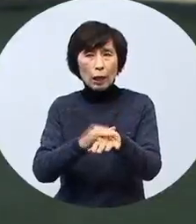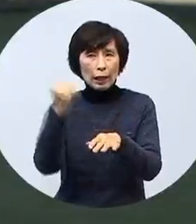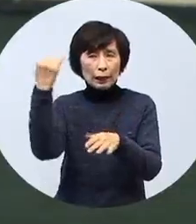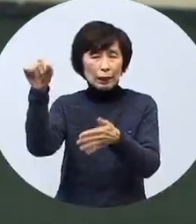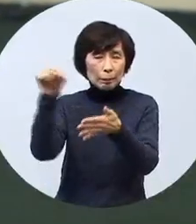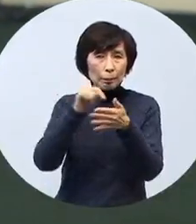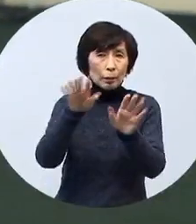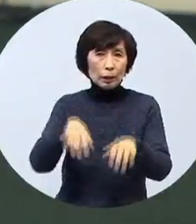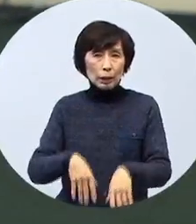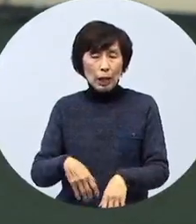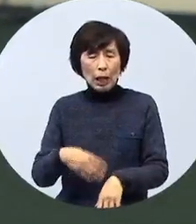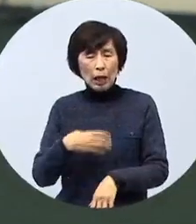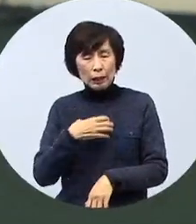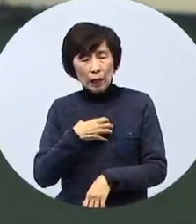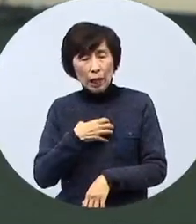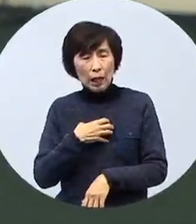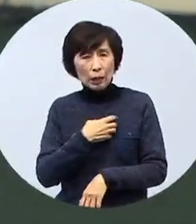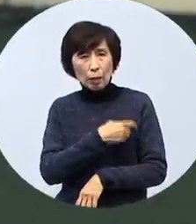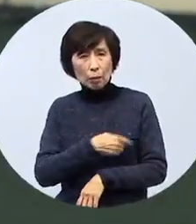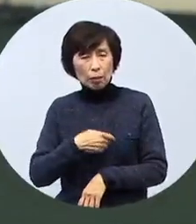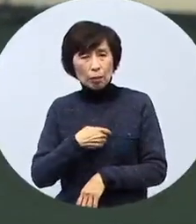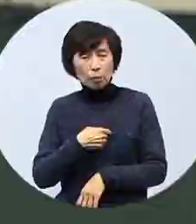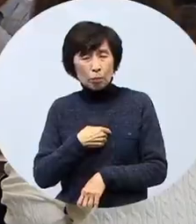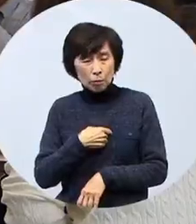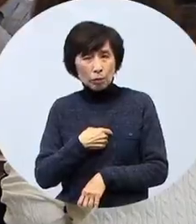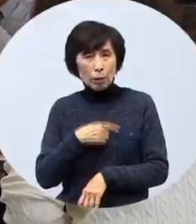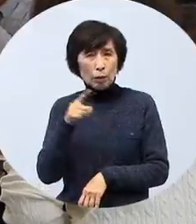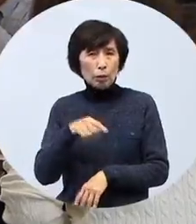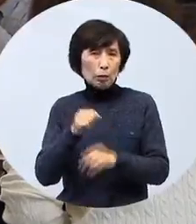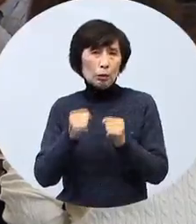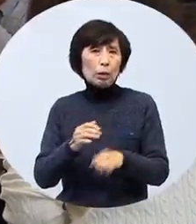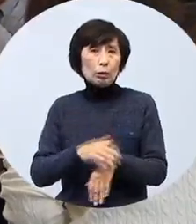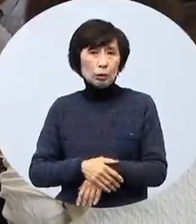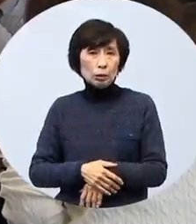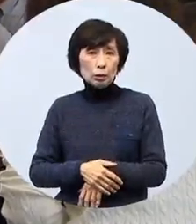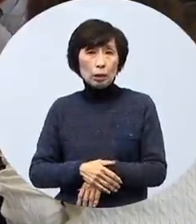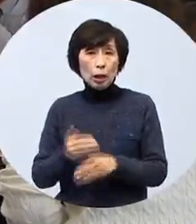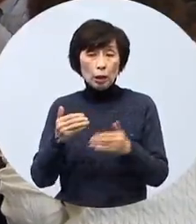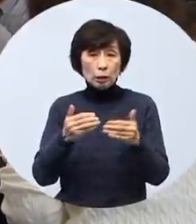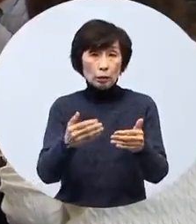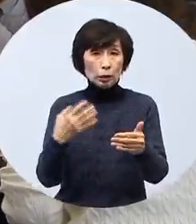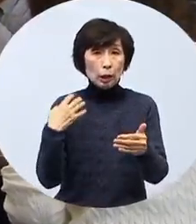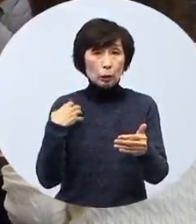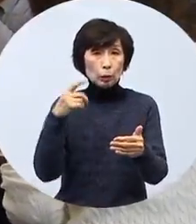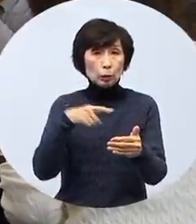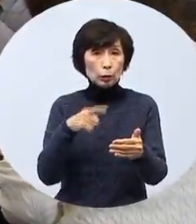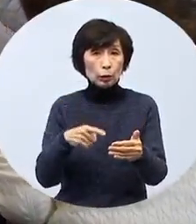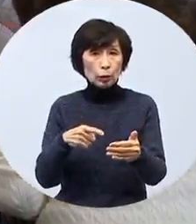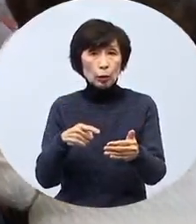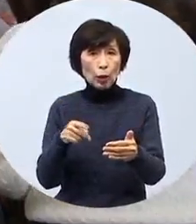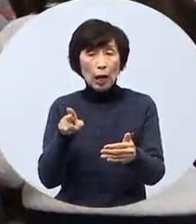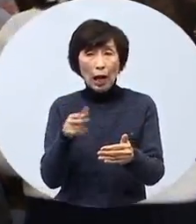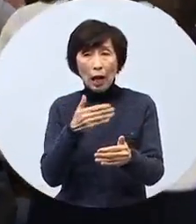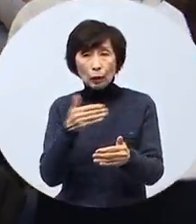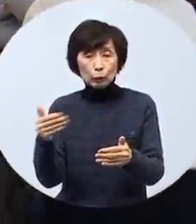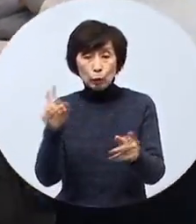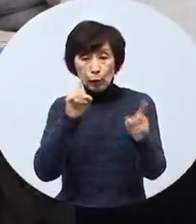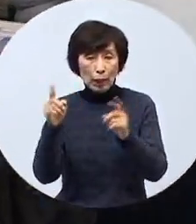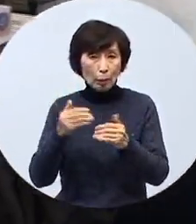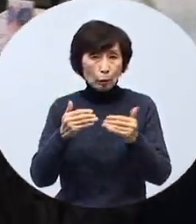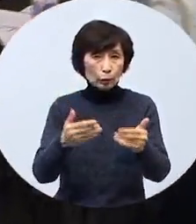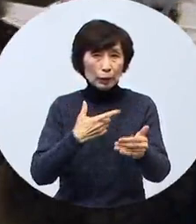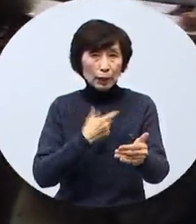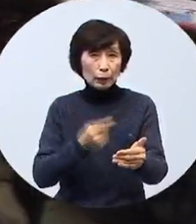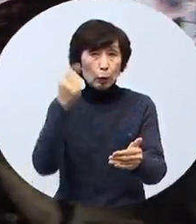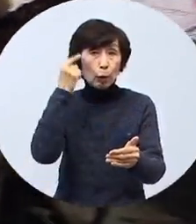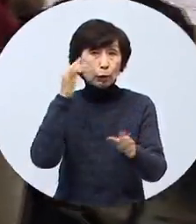嫌な思いをされたようなんですけど、ファシリテーターの方は本当にハグをしようと、ね、ハグはこういうものなんです